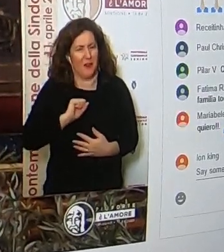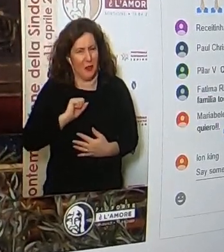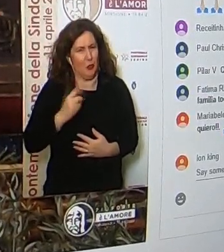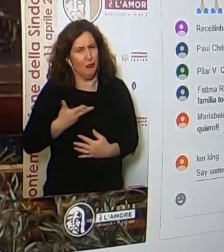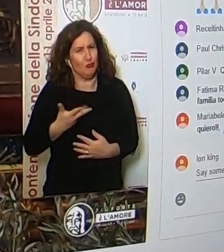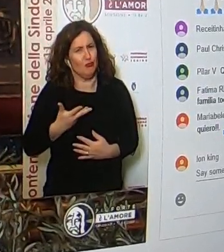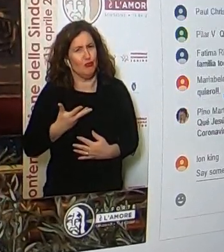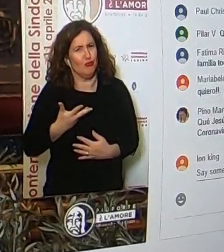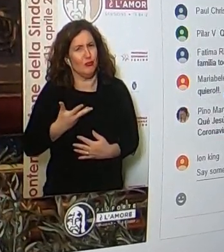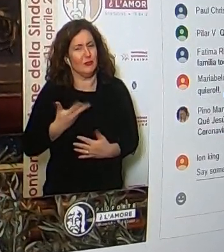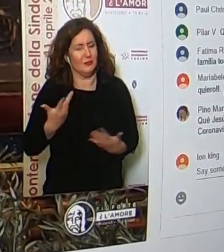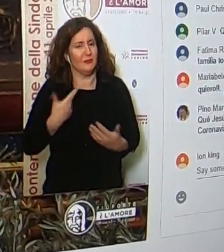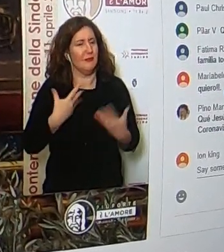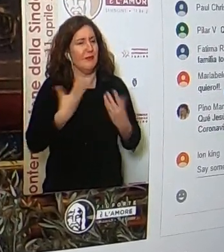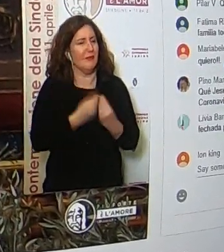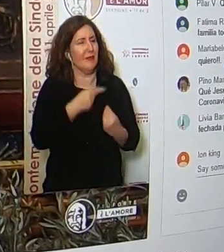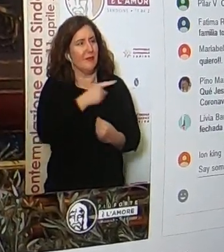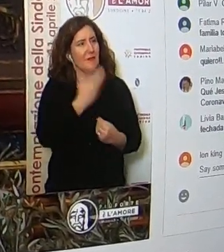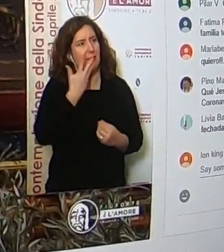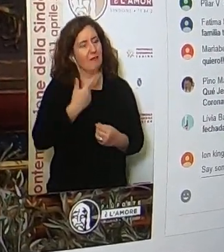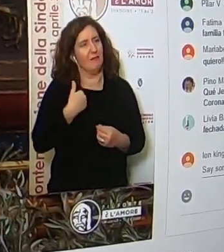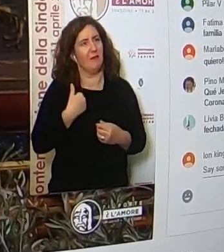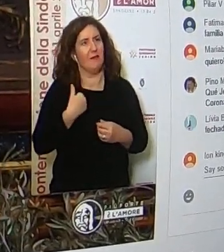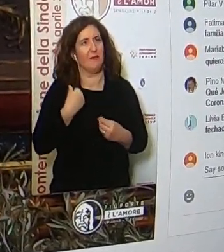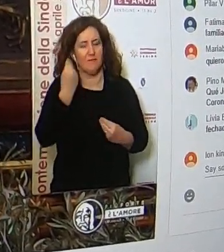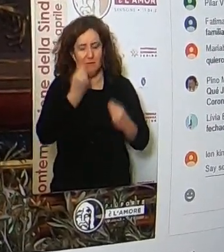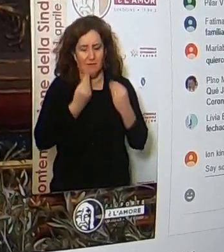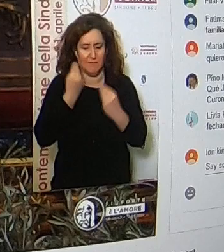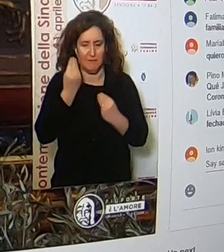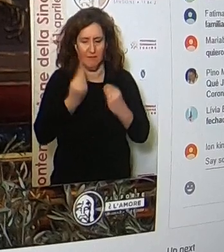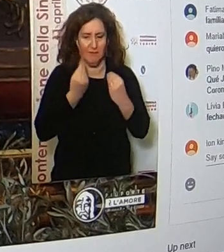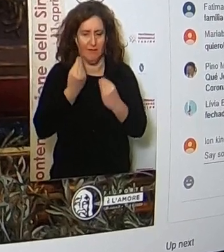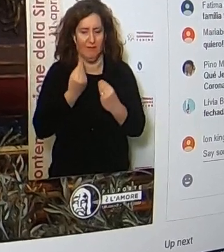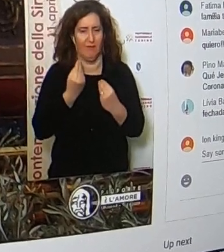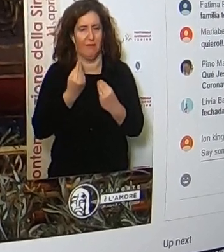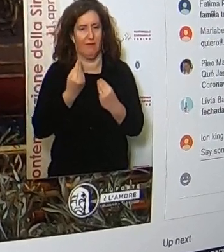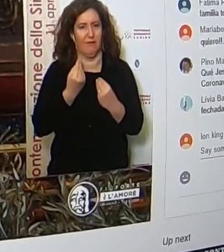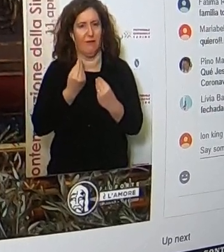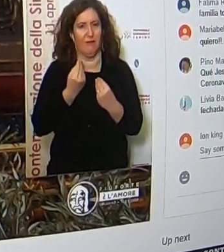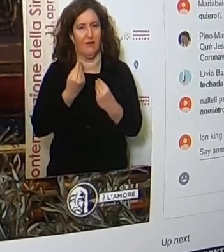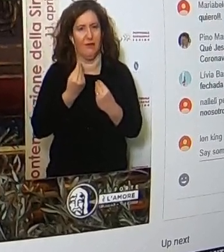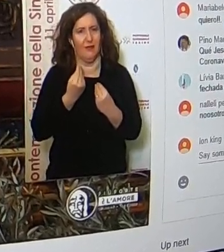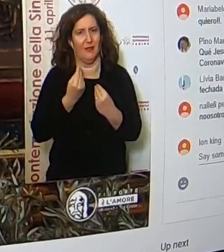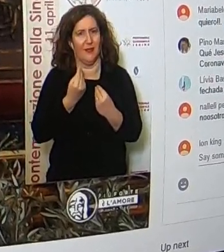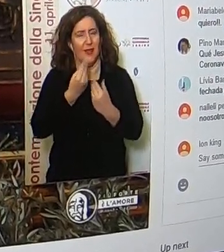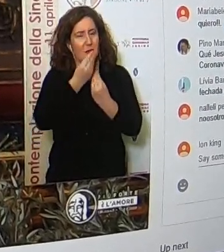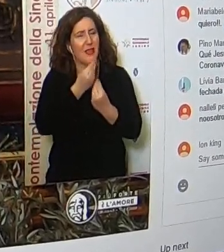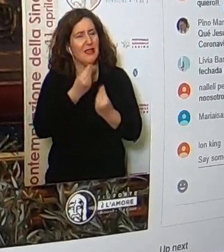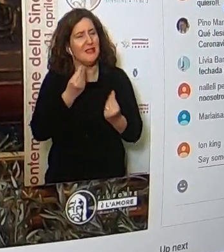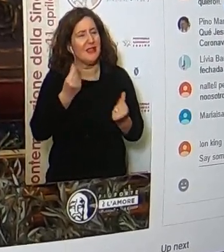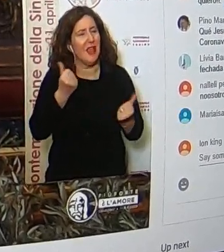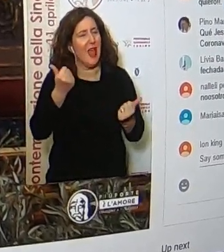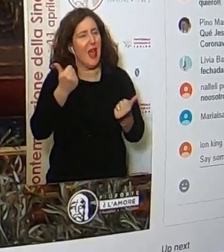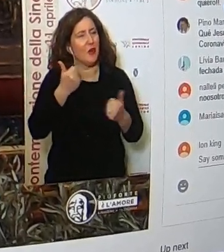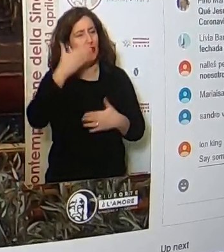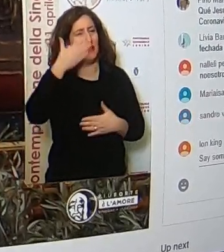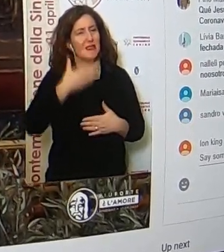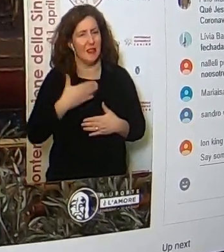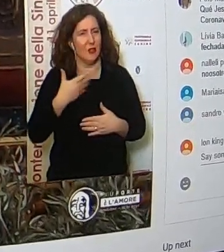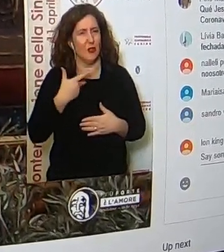te vorrei allora che ci fermassimo, ci inoltrassimo nel mistero della sindone con un